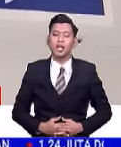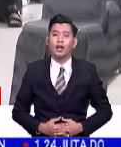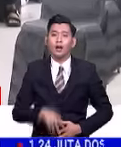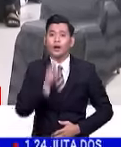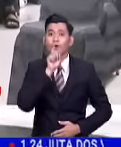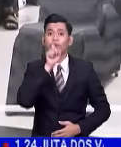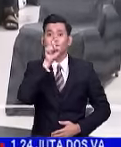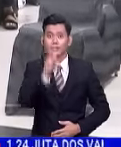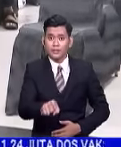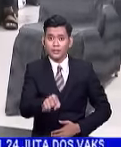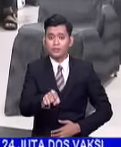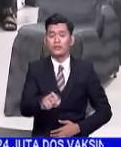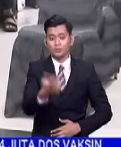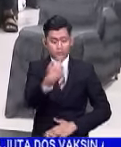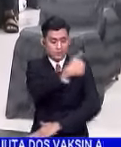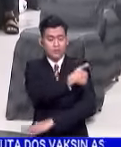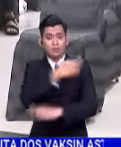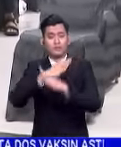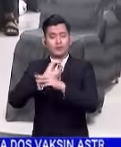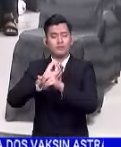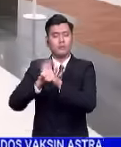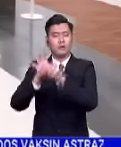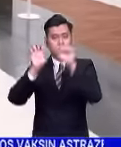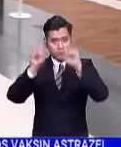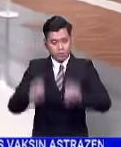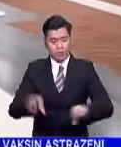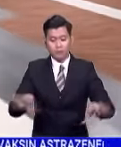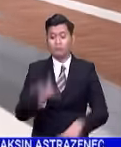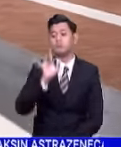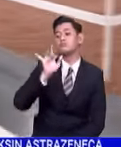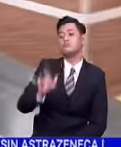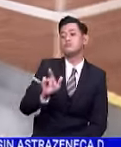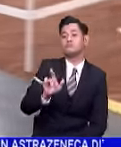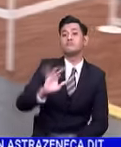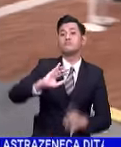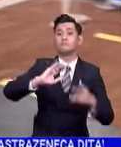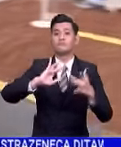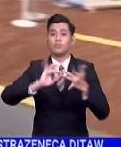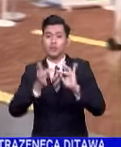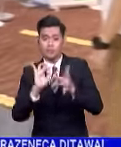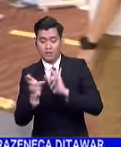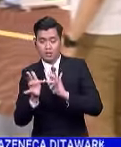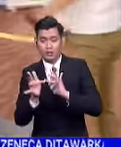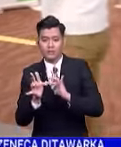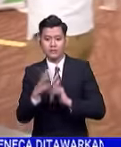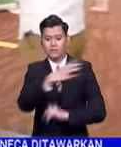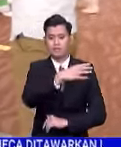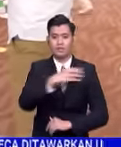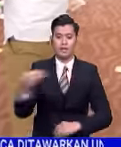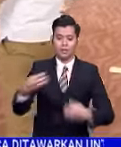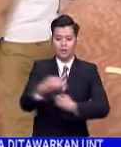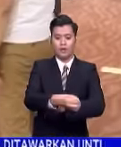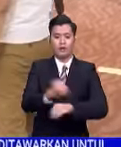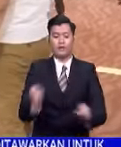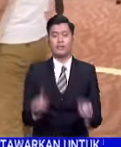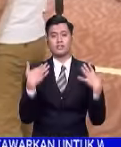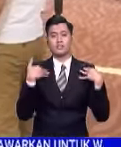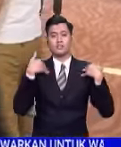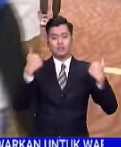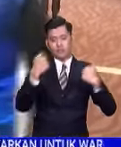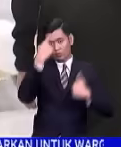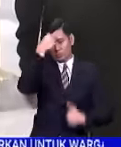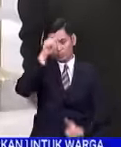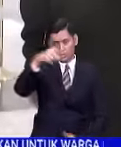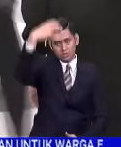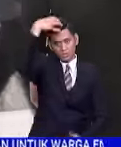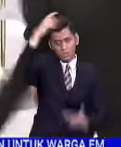Tempahan slot boleh dibuat di laman web rasmi atau pejabat kesihatan daerah kawasan terlibat bagi penduduk di Lembah Klang, Johor, Sarawak dan